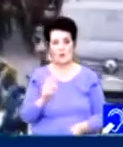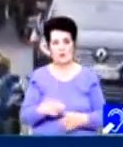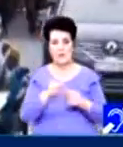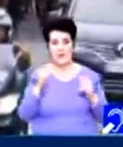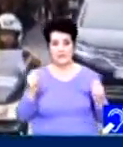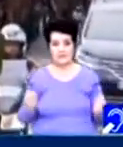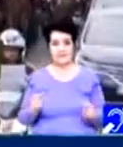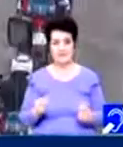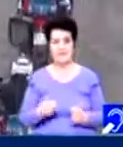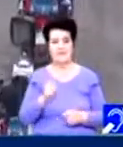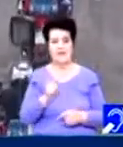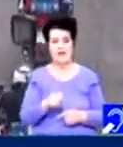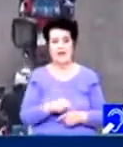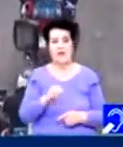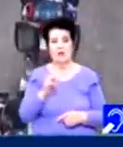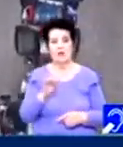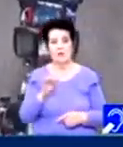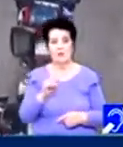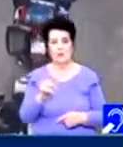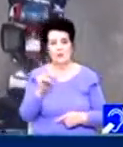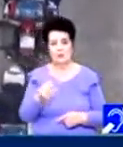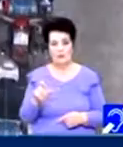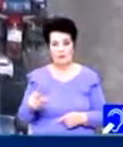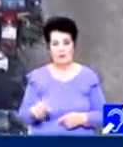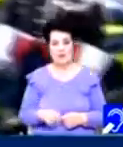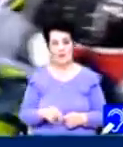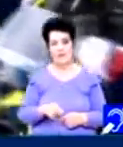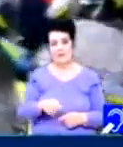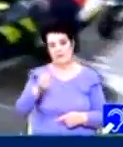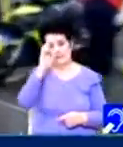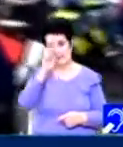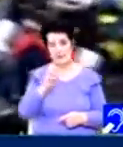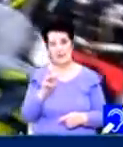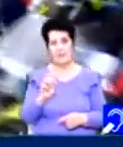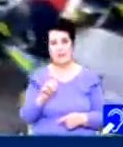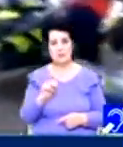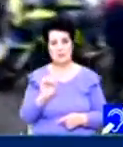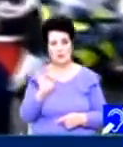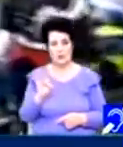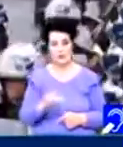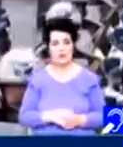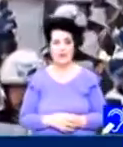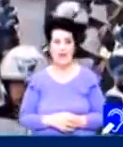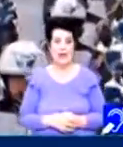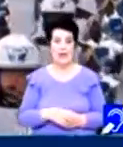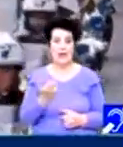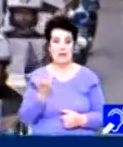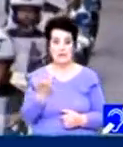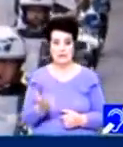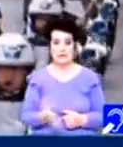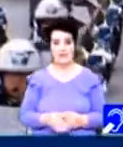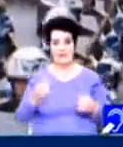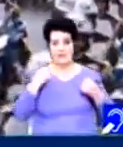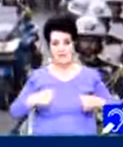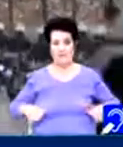parada cu trecerea în revistă a trupelor, alături de șeful statului major, de-a lungul celebrului bulevard Champs-Élysées. Câteva veste